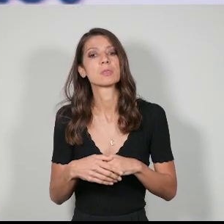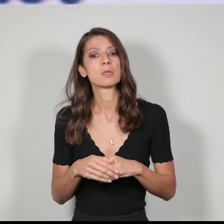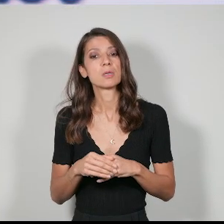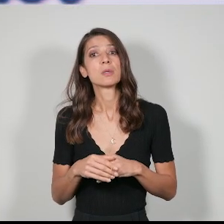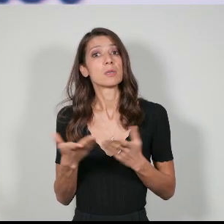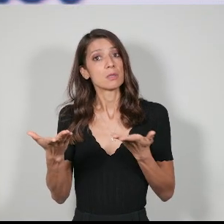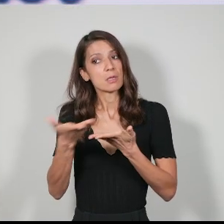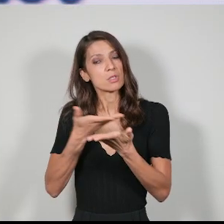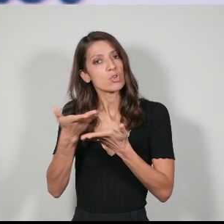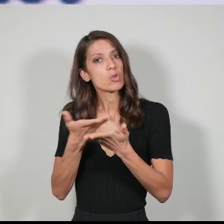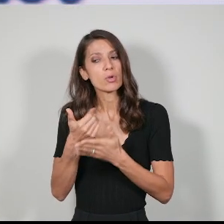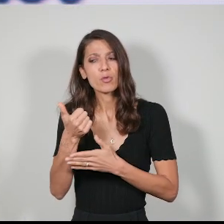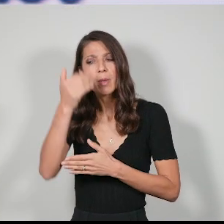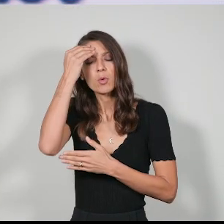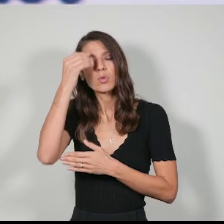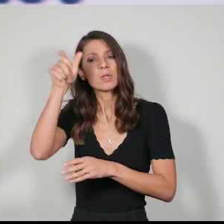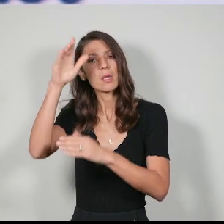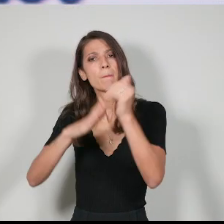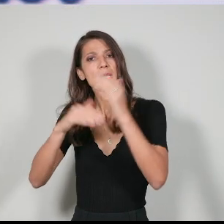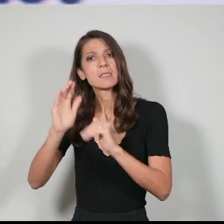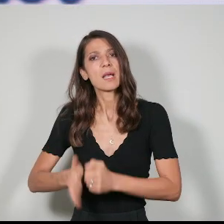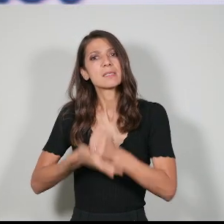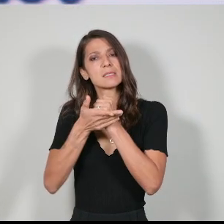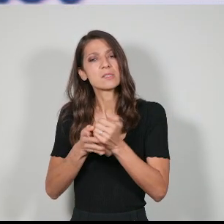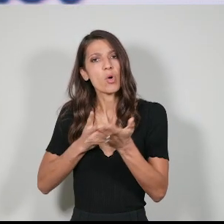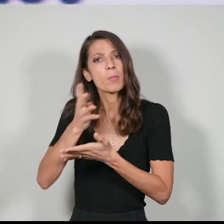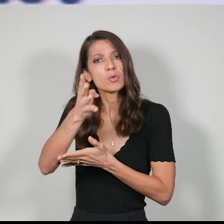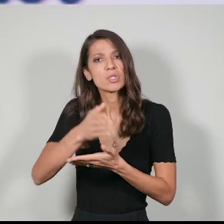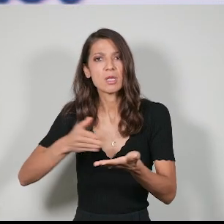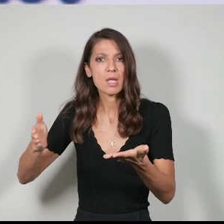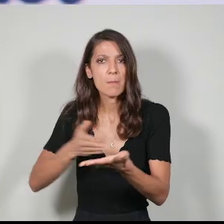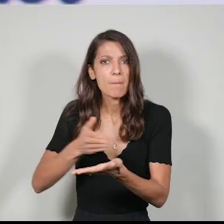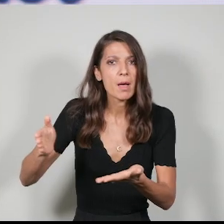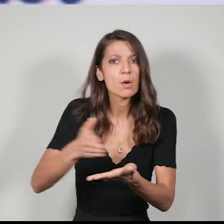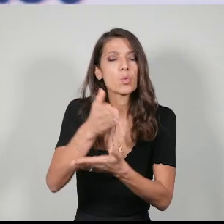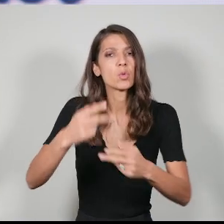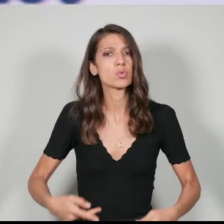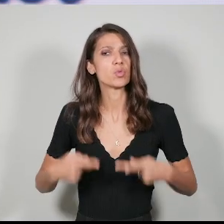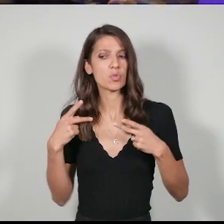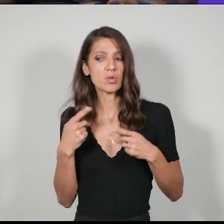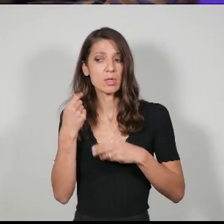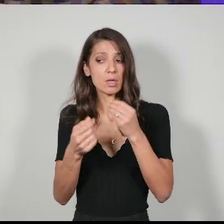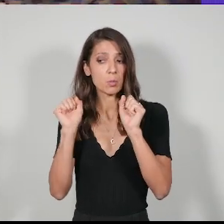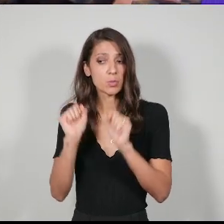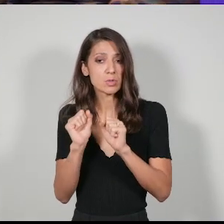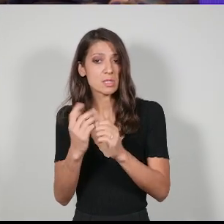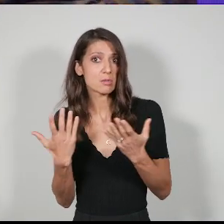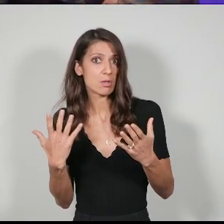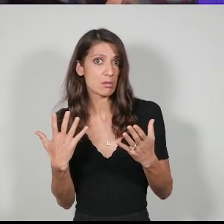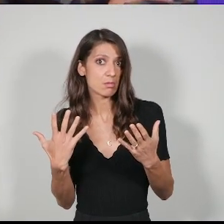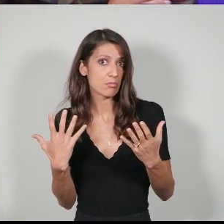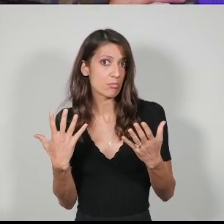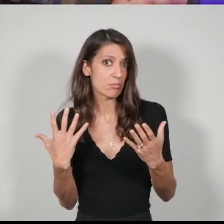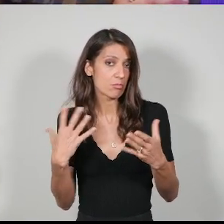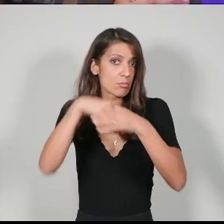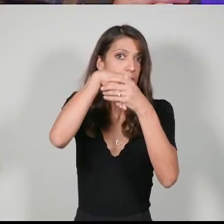case management, connaissez-vous le métier d'assistant au projet et parcours de vie et est-ce qu'il peut s'assimiler? Là